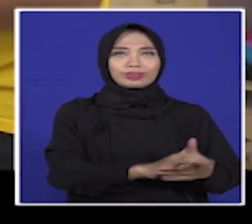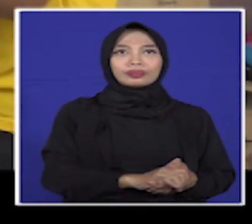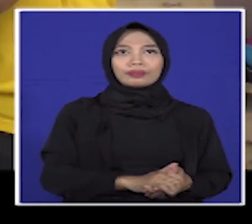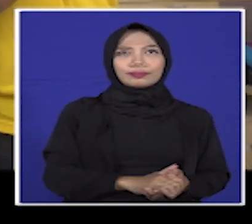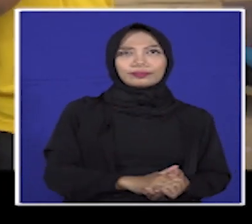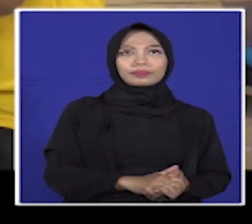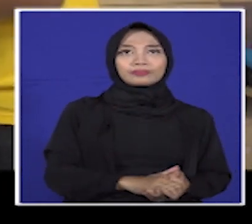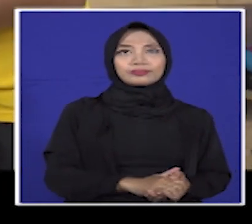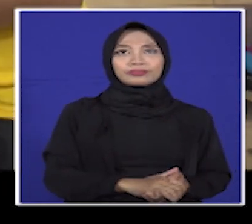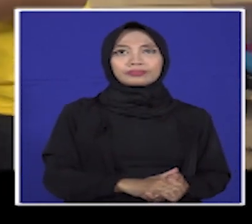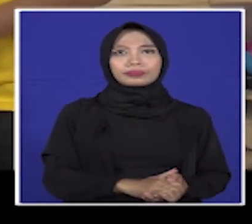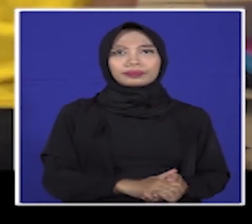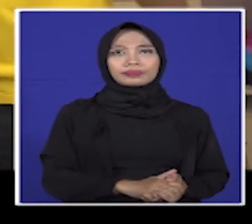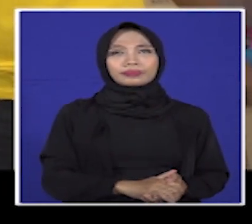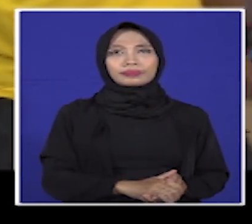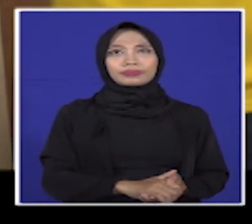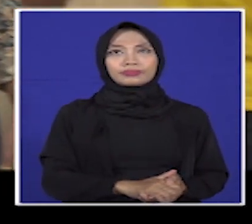anaknya.